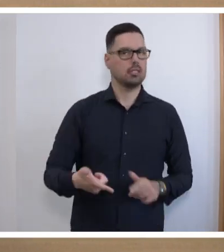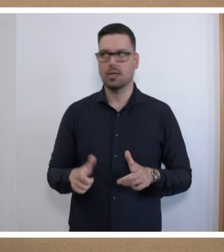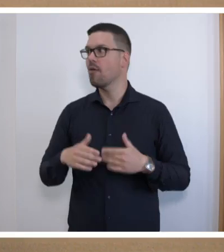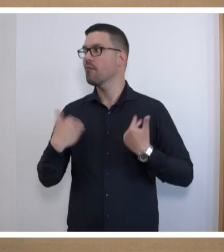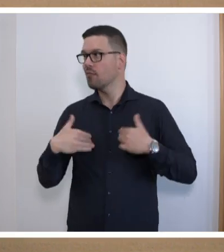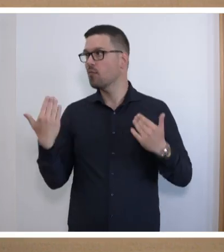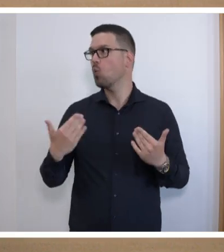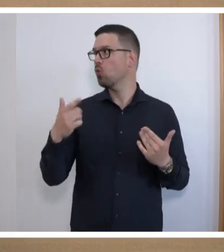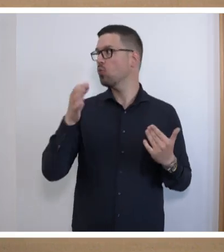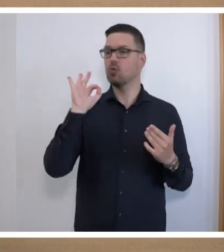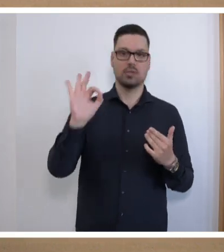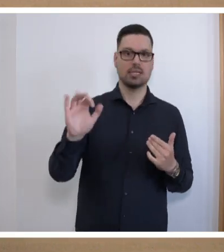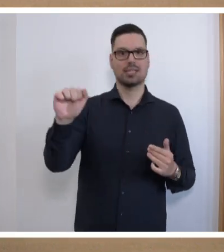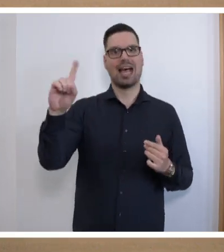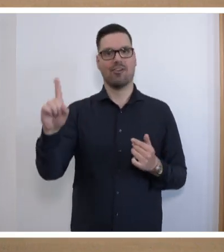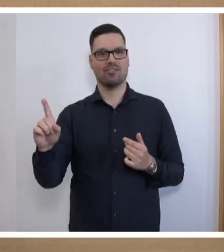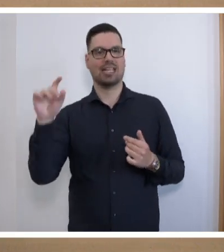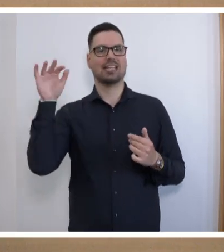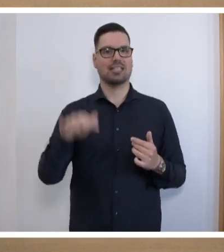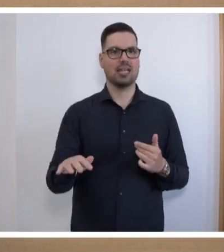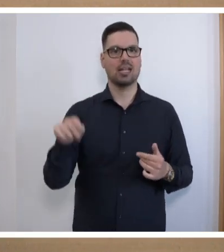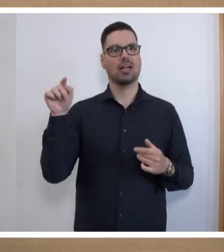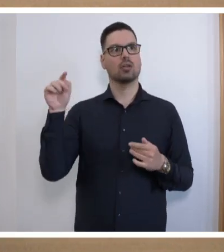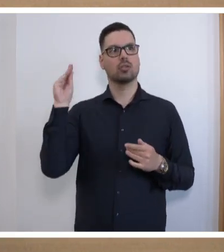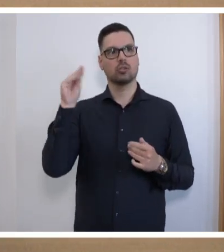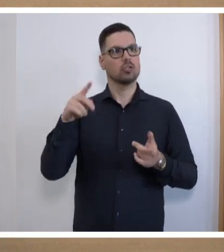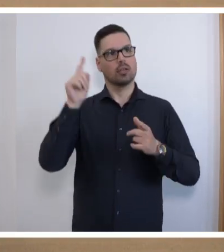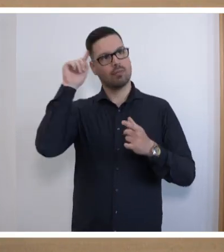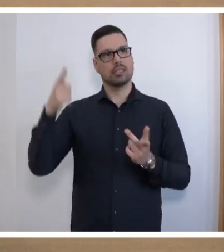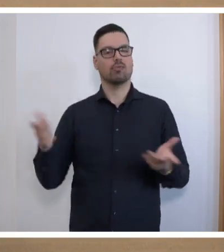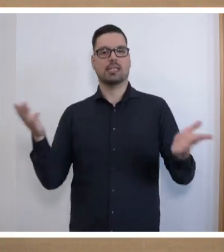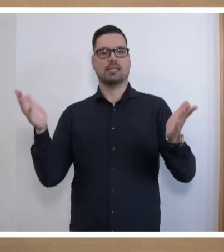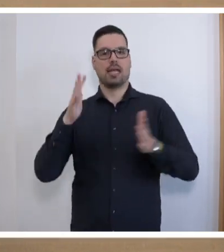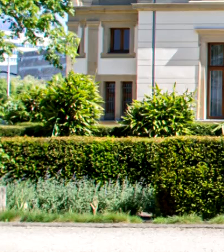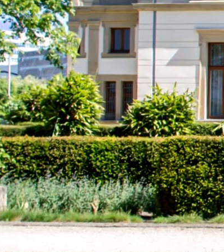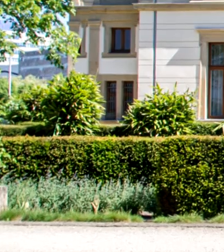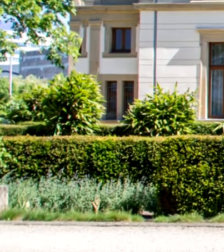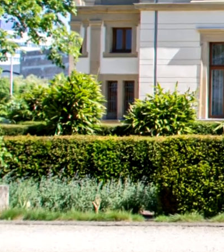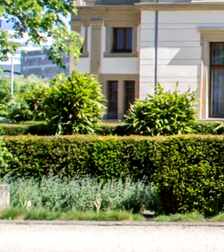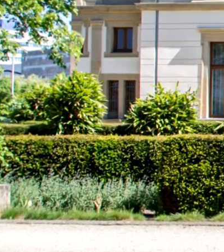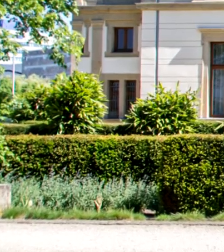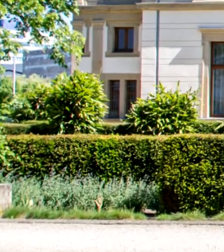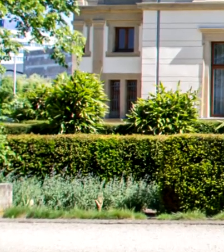Sie, dass die AfD da ist, sonst wüssten Sie hier überhaupt nicht, was Sie sagen sollten. Herzlichen Dank.